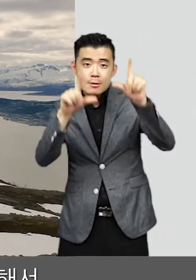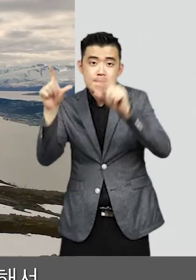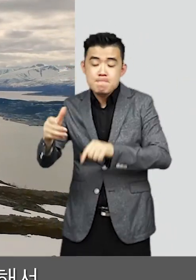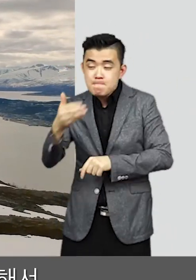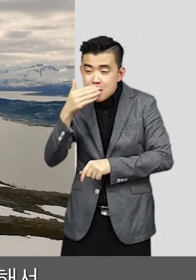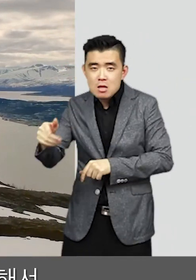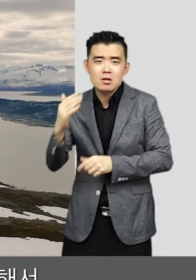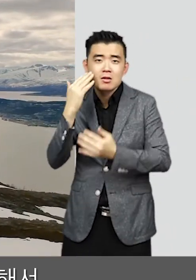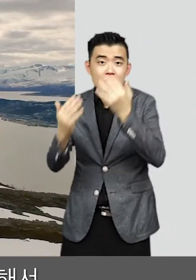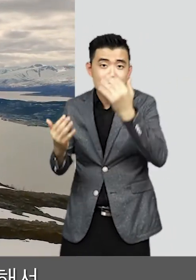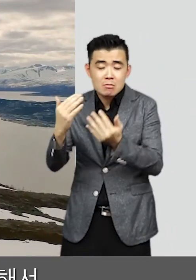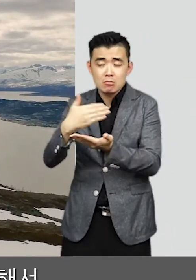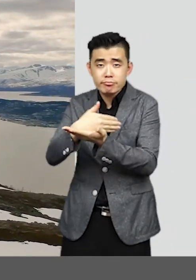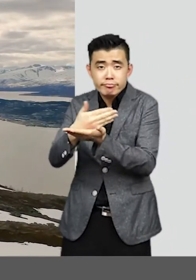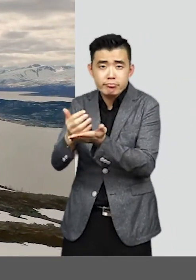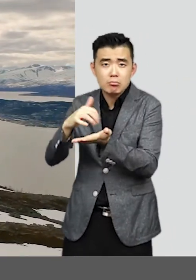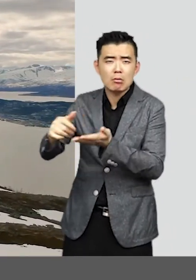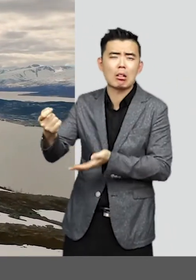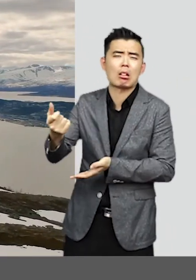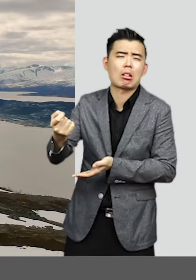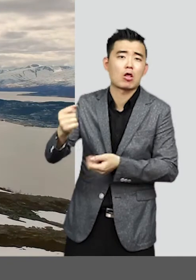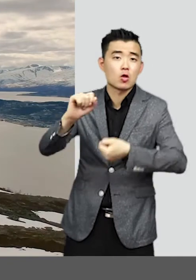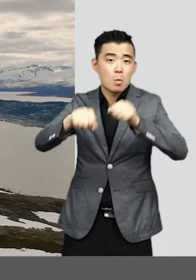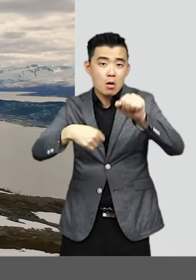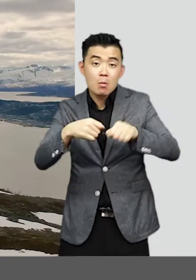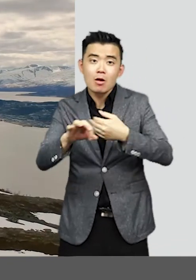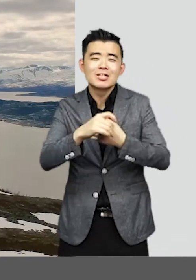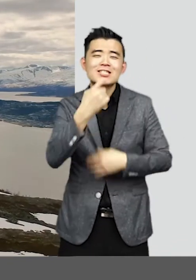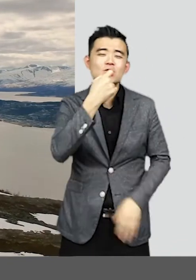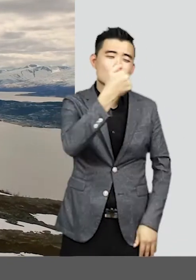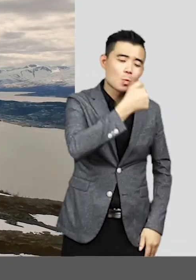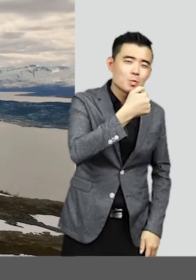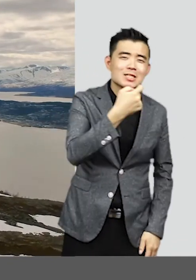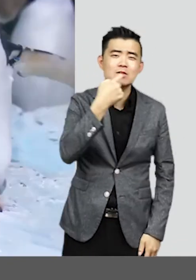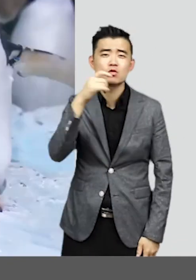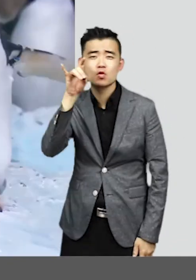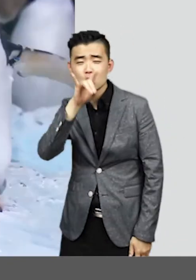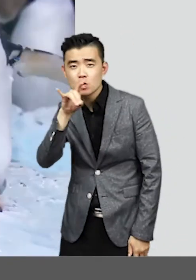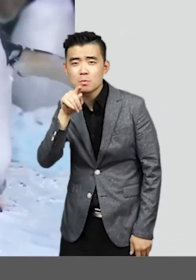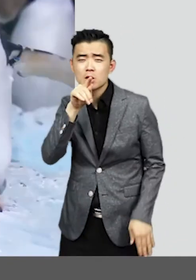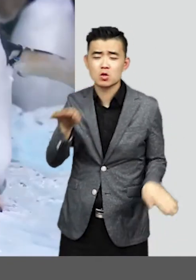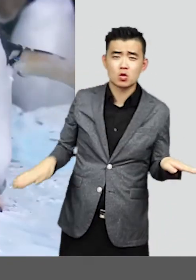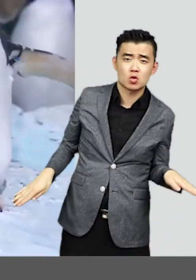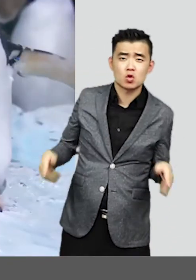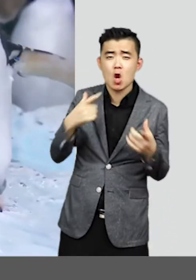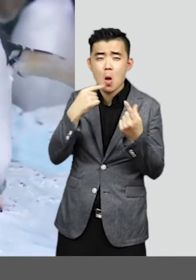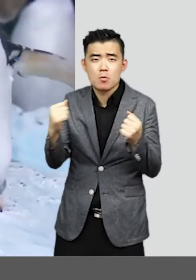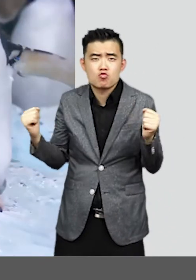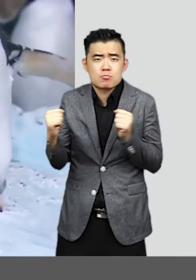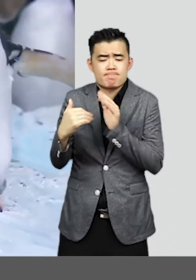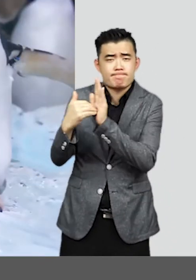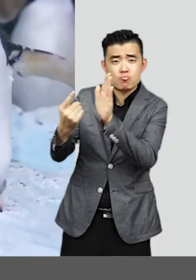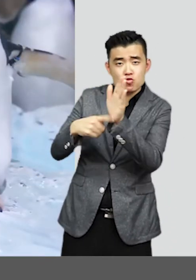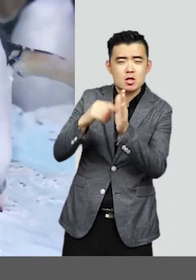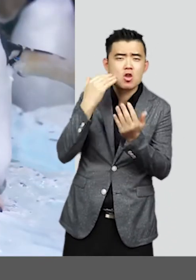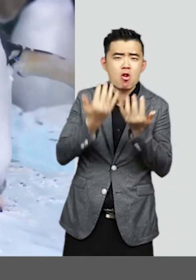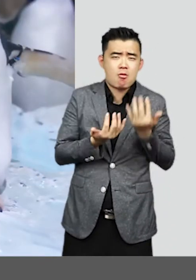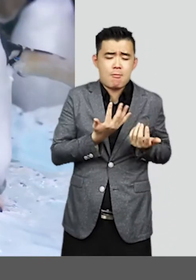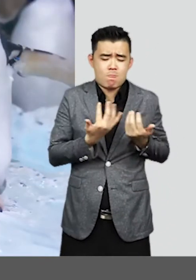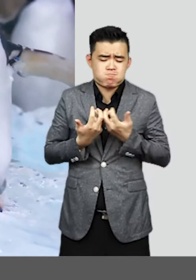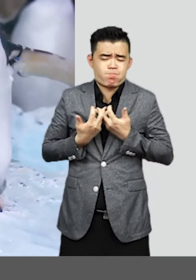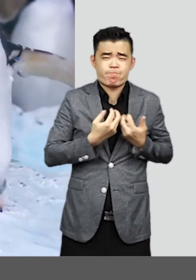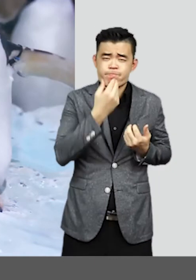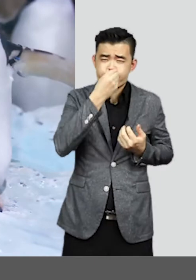있는 동식물의 수가 많지 않고 동물들의 경우 북극공, 북극여우, 펭귄처럼 추위를 견디기 위해 설이